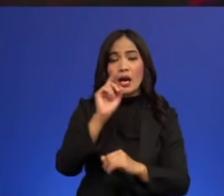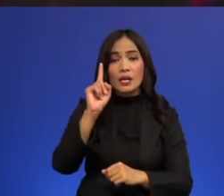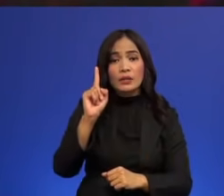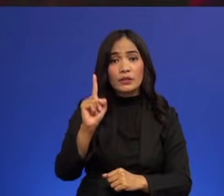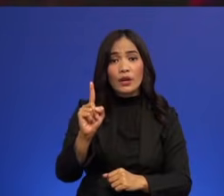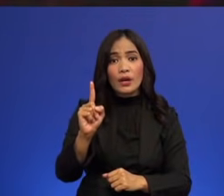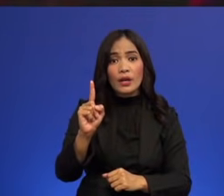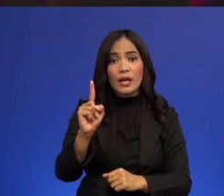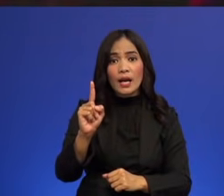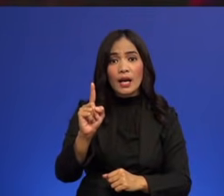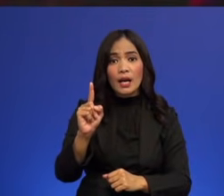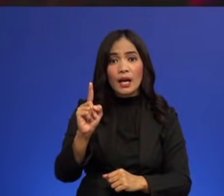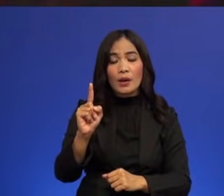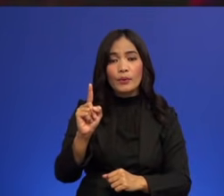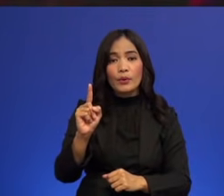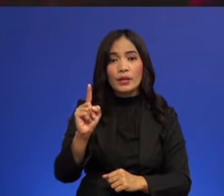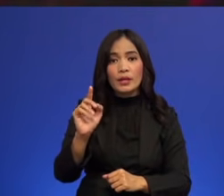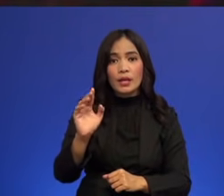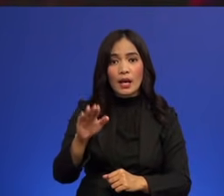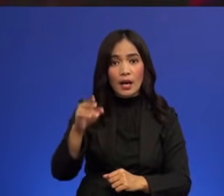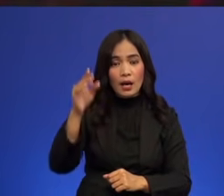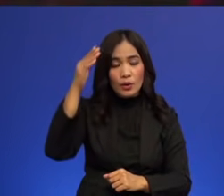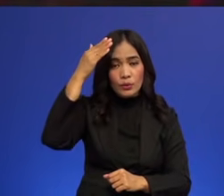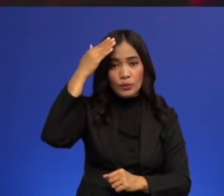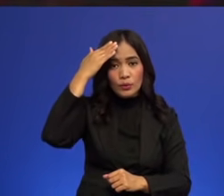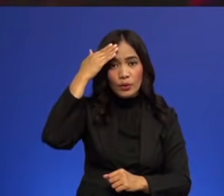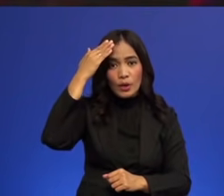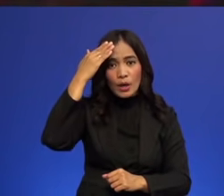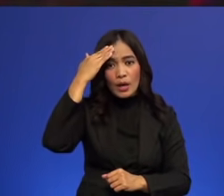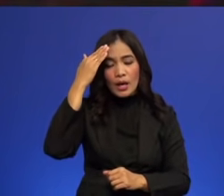Tiada seorang pun tahu